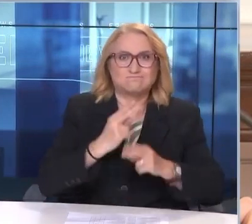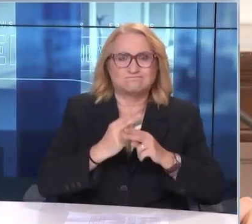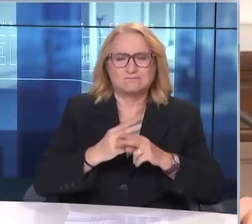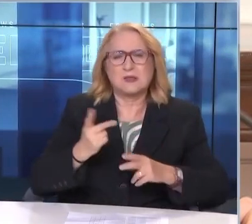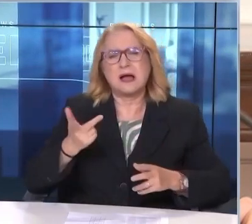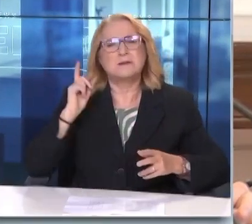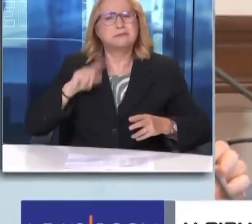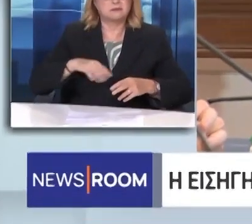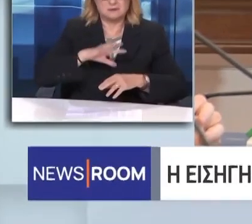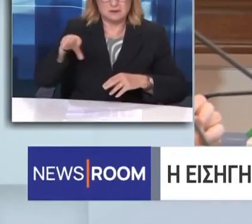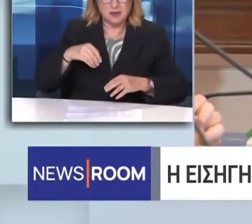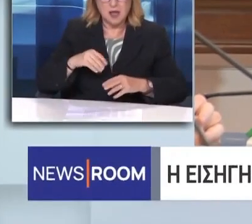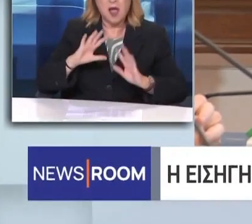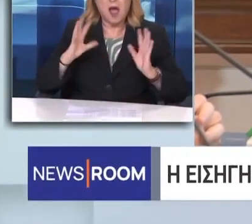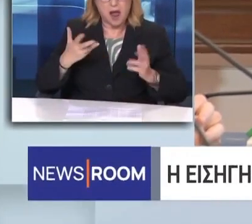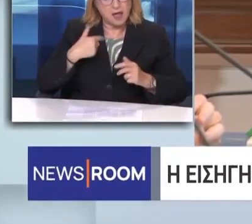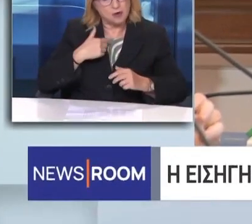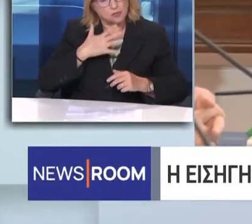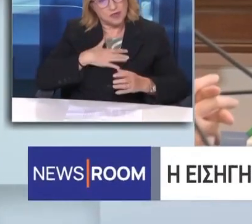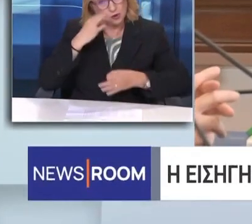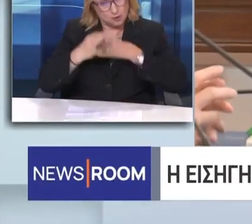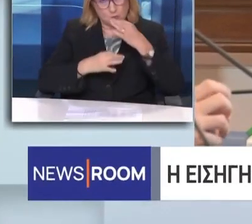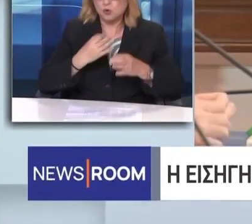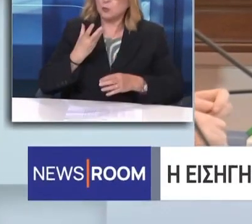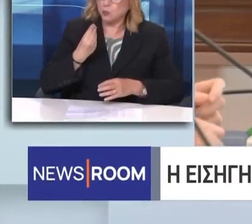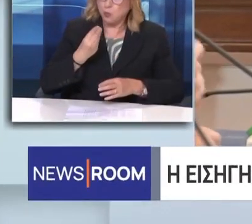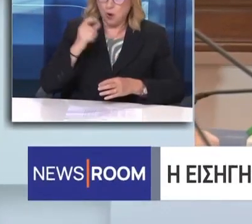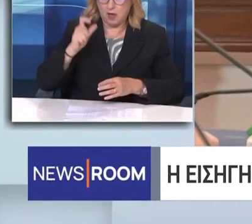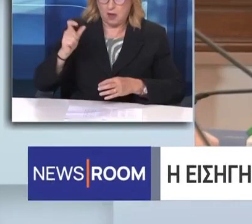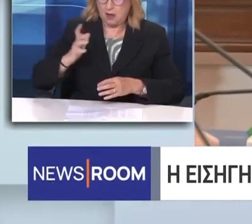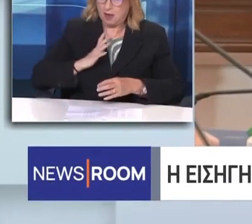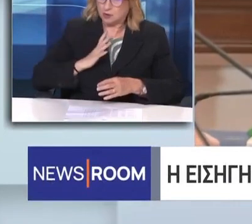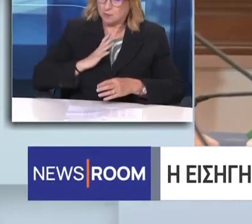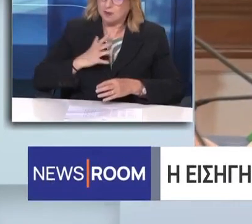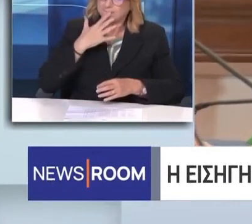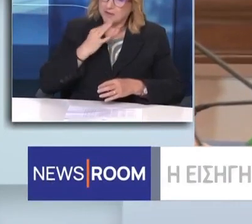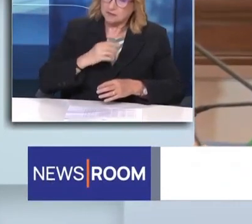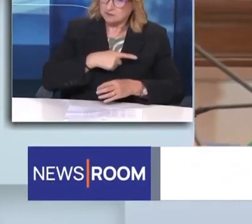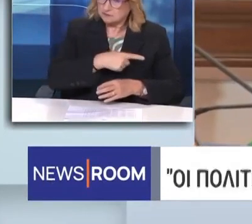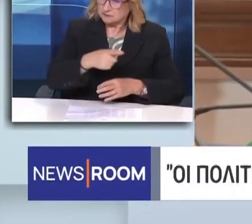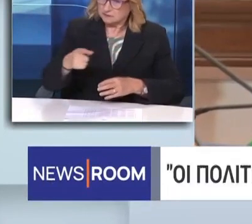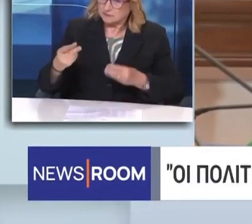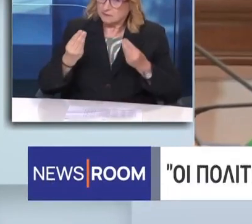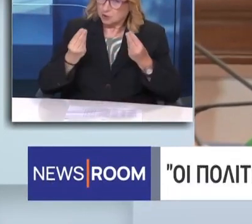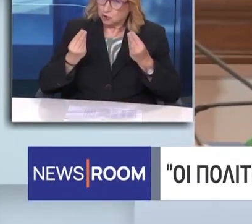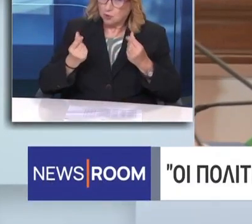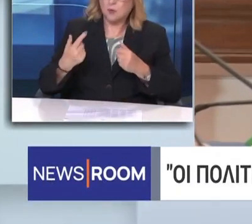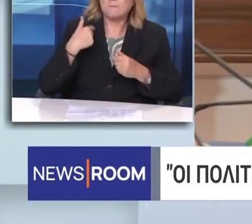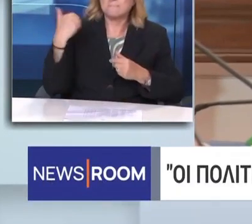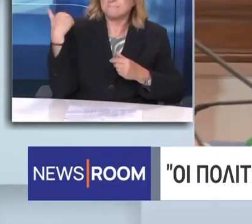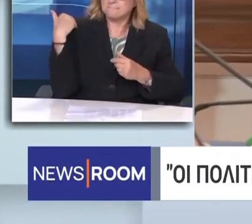πολλοί συμπολίτες μας με τον τρόπο τους μας έστειλαν ένα μήνυμα, μας ζήτησαν